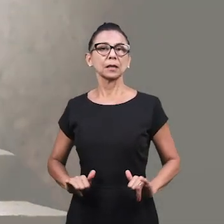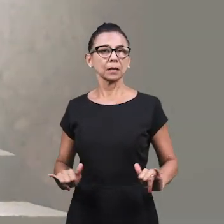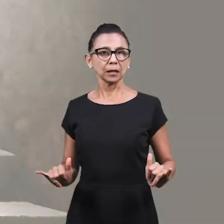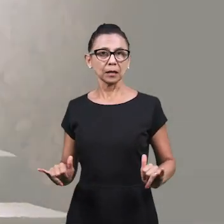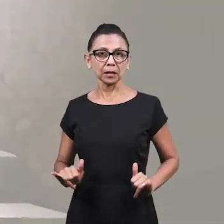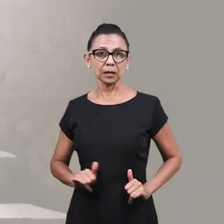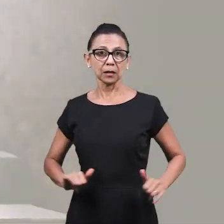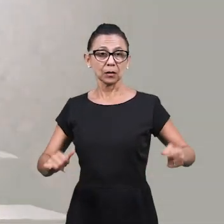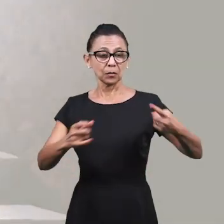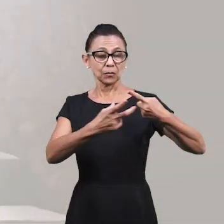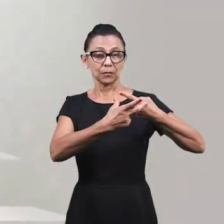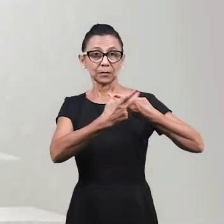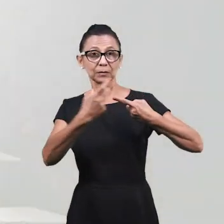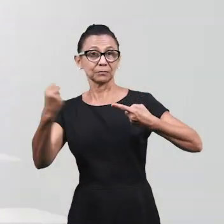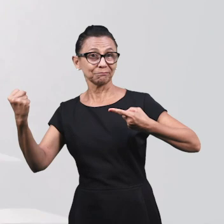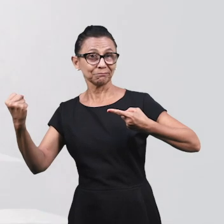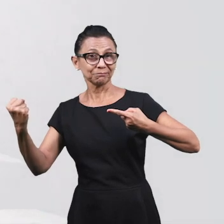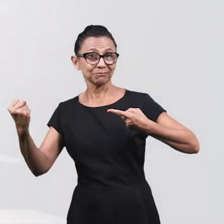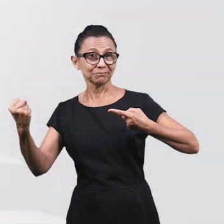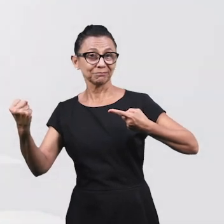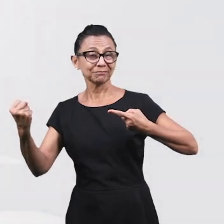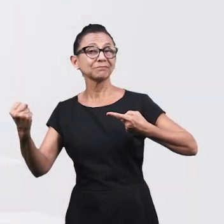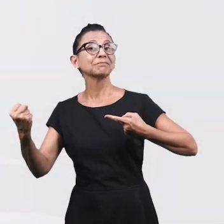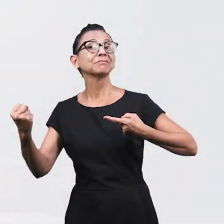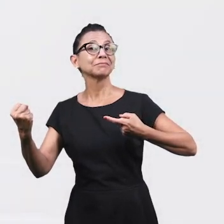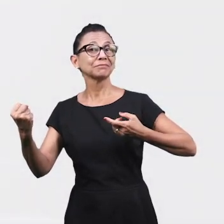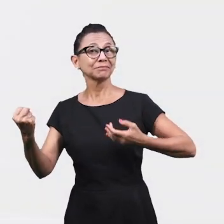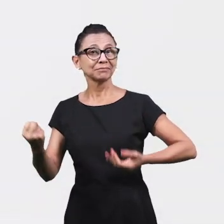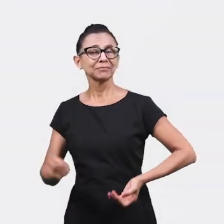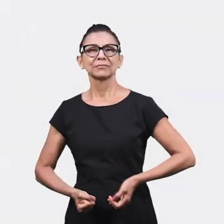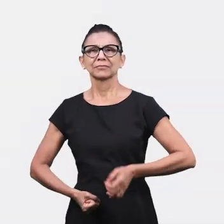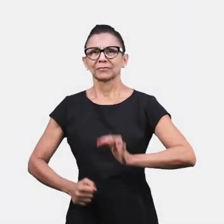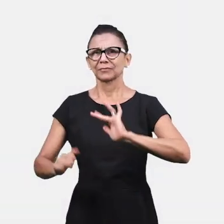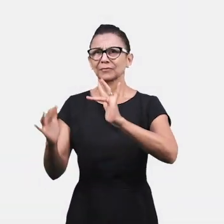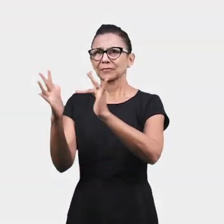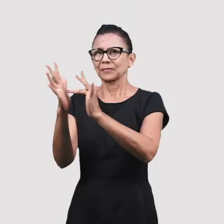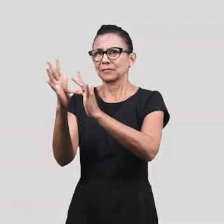Победил боль. Eu a